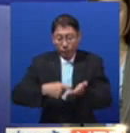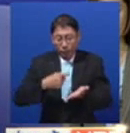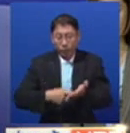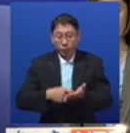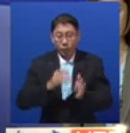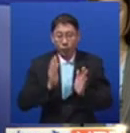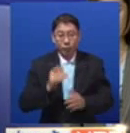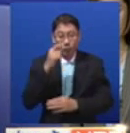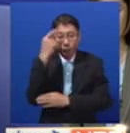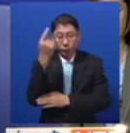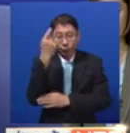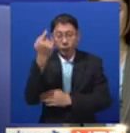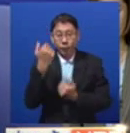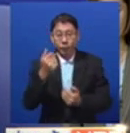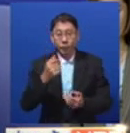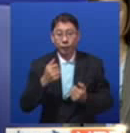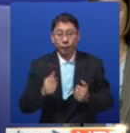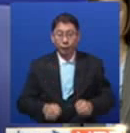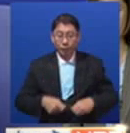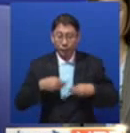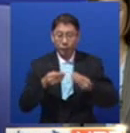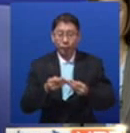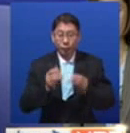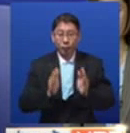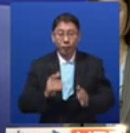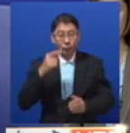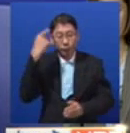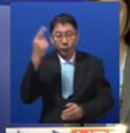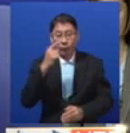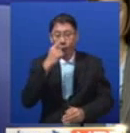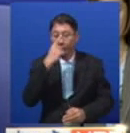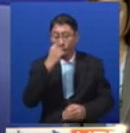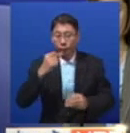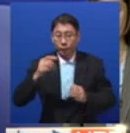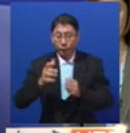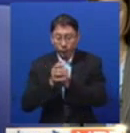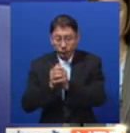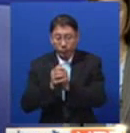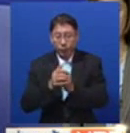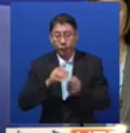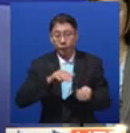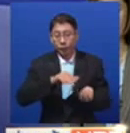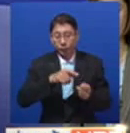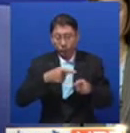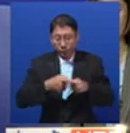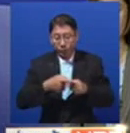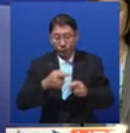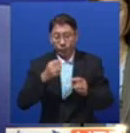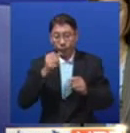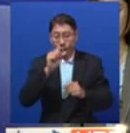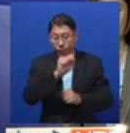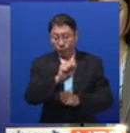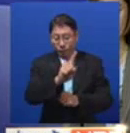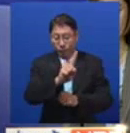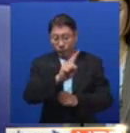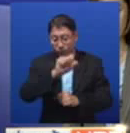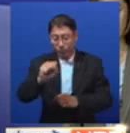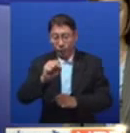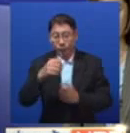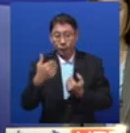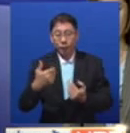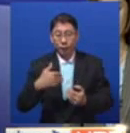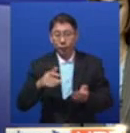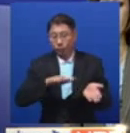ยวให้กับเฉพาะนักท่องเที่ยวต่างชาติกรณีได้รับบาดเจ็บไม่เกิน 100,000 บาทและก